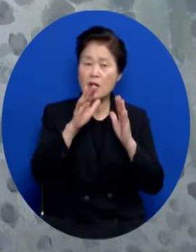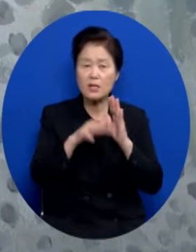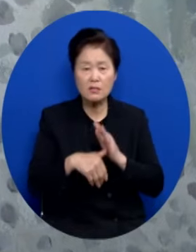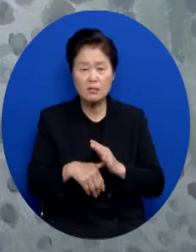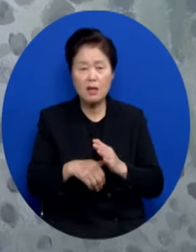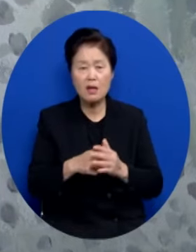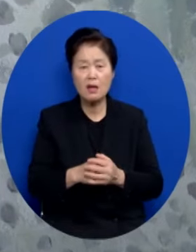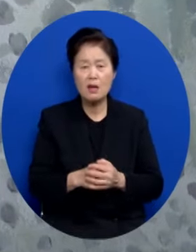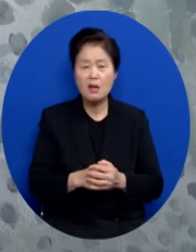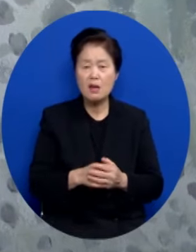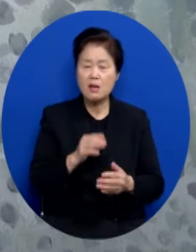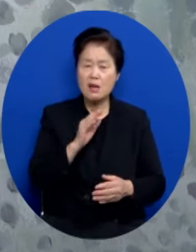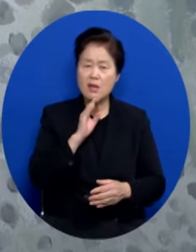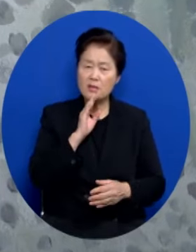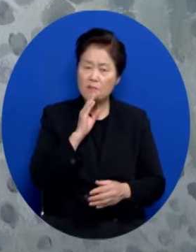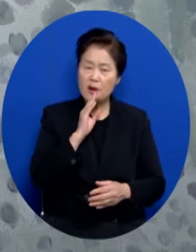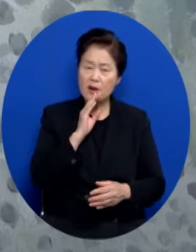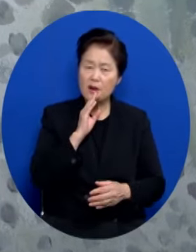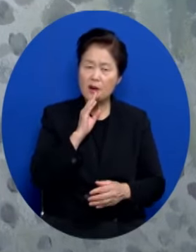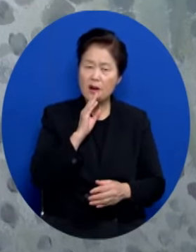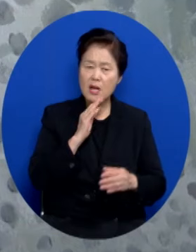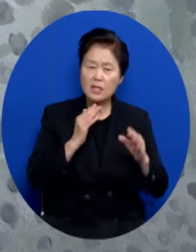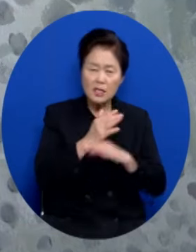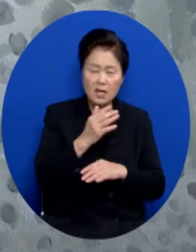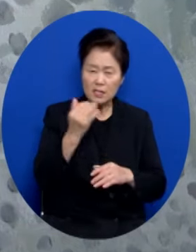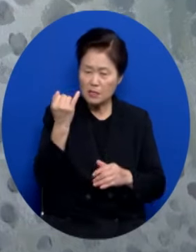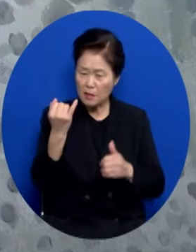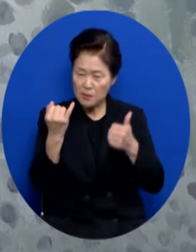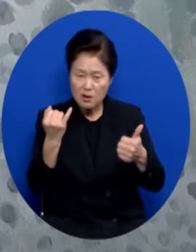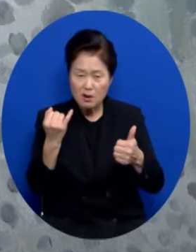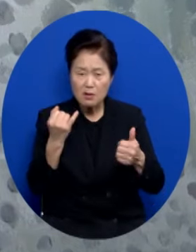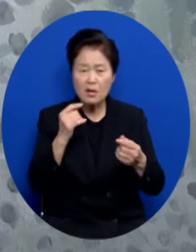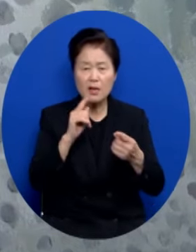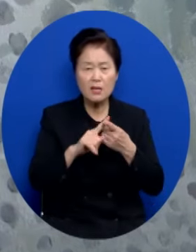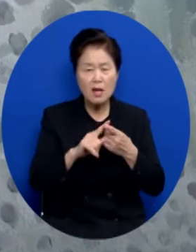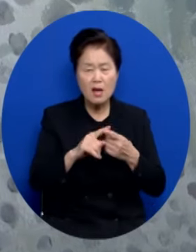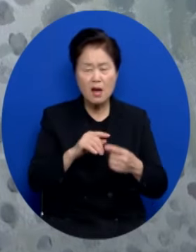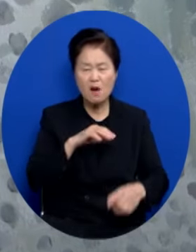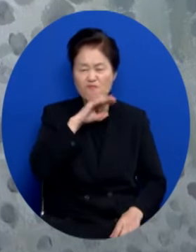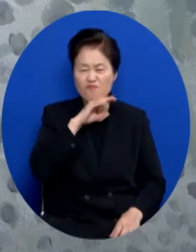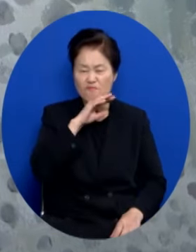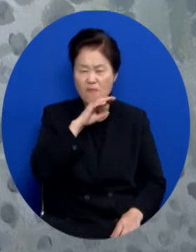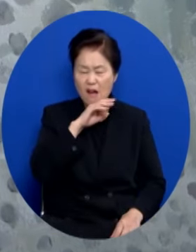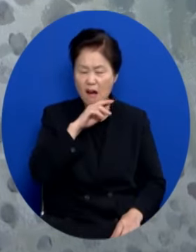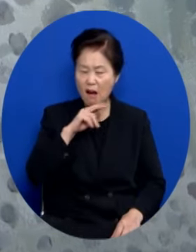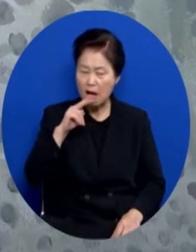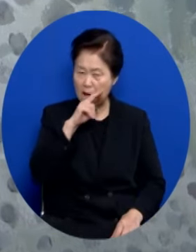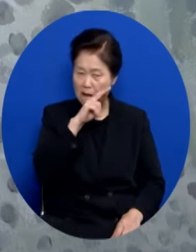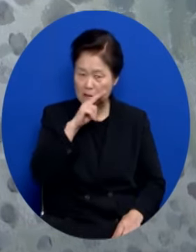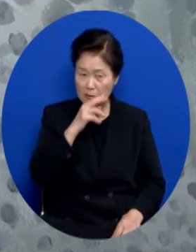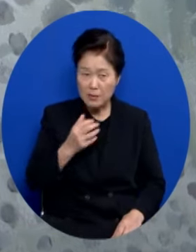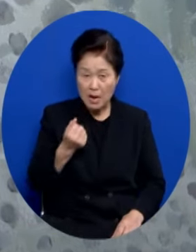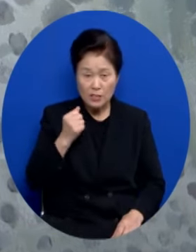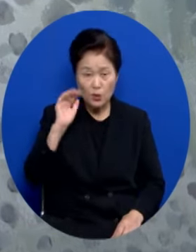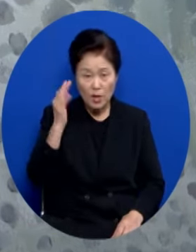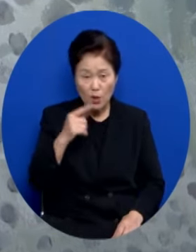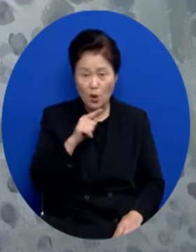때는 정말로 과도한 성별에 대한 불만족이나 의심을 품게 되고 실제로 이러한 성별 불만족을 야기하는